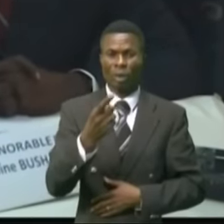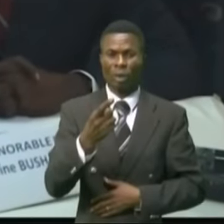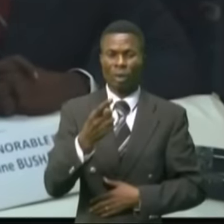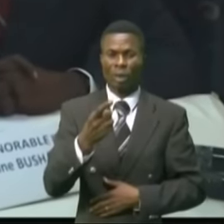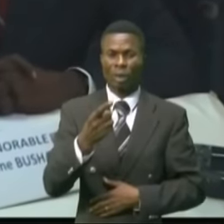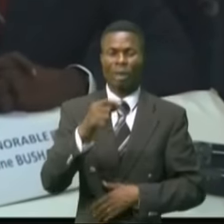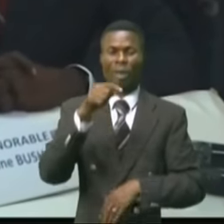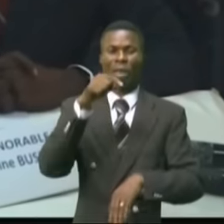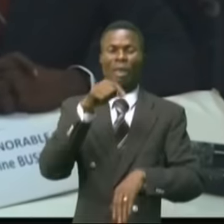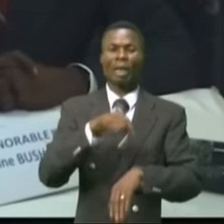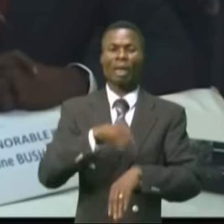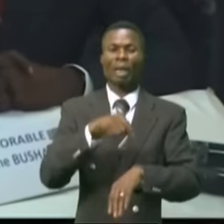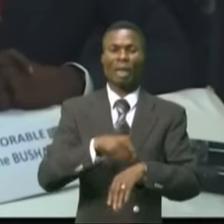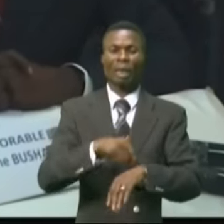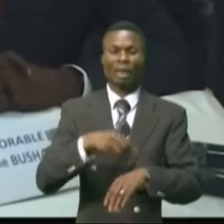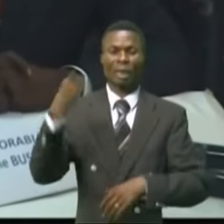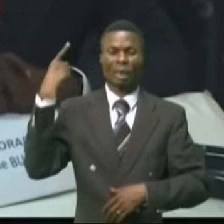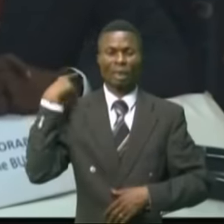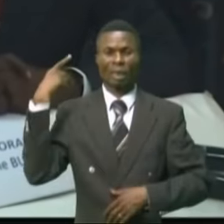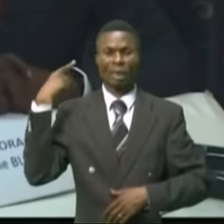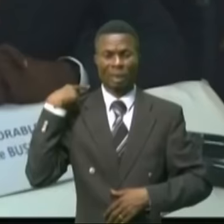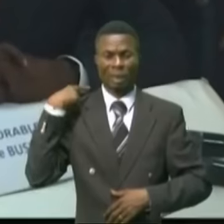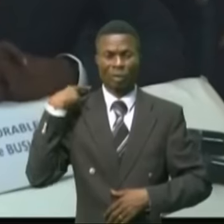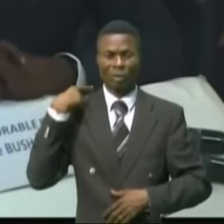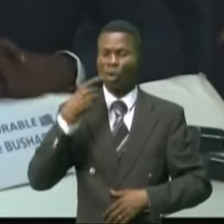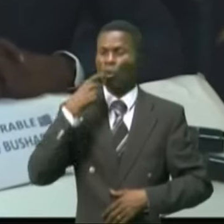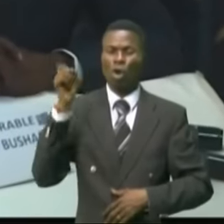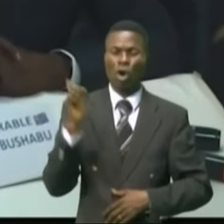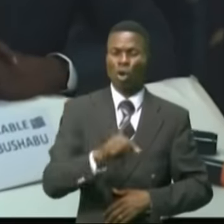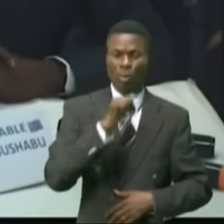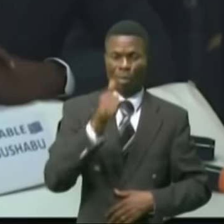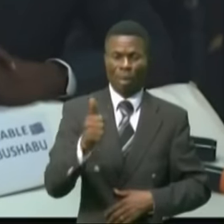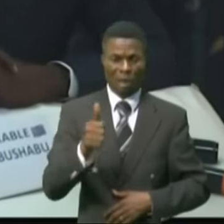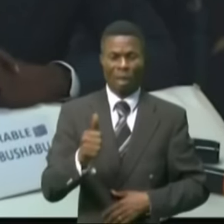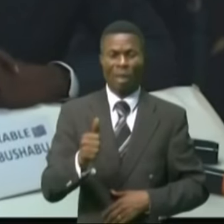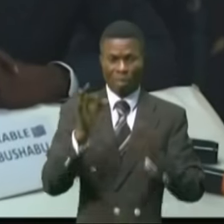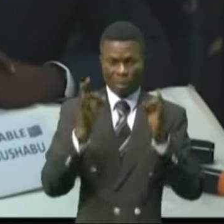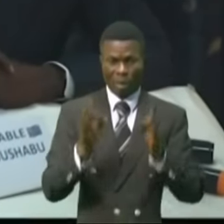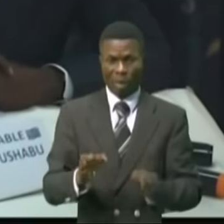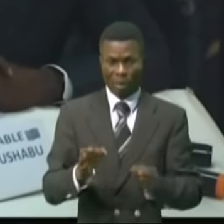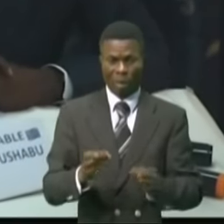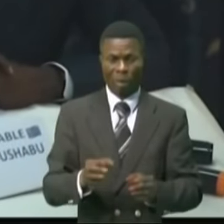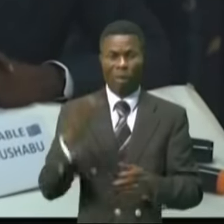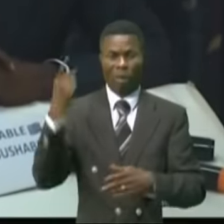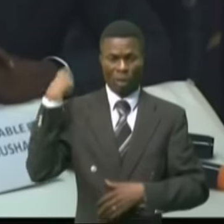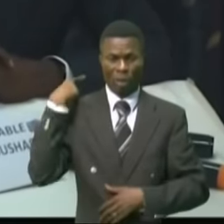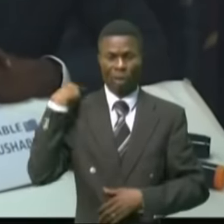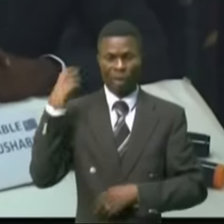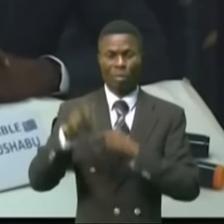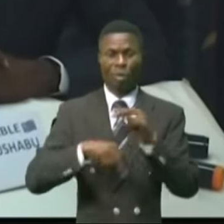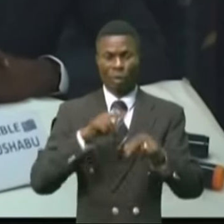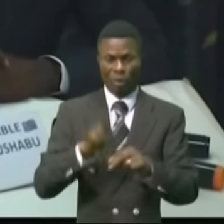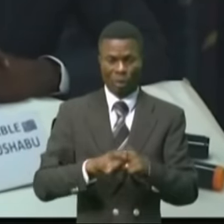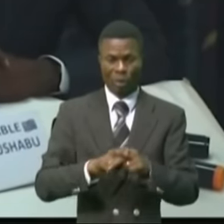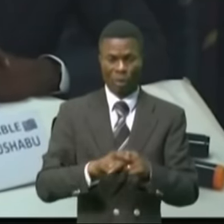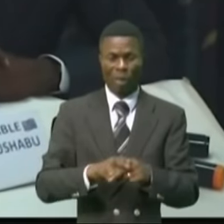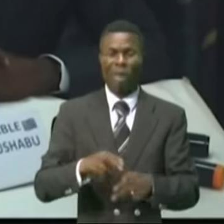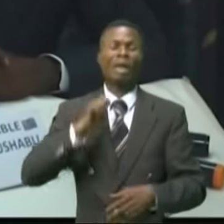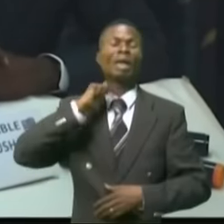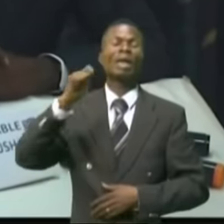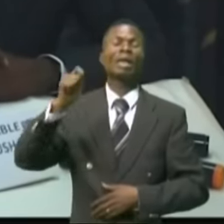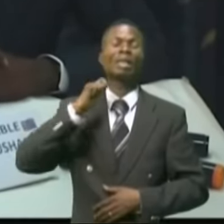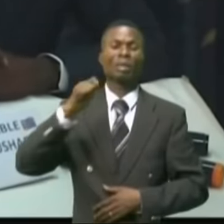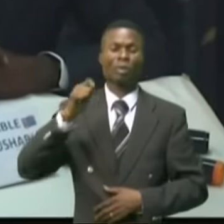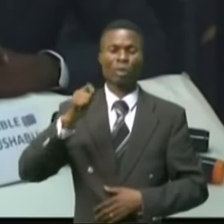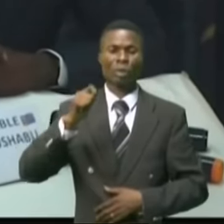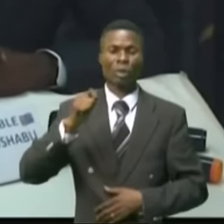des députés n'est pas impératif. C'est pour dire que le député n'est pas esclave ni